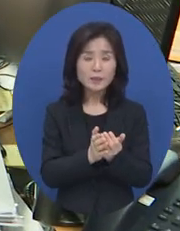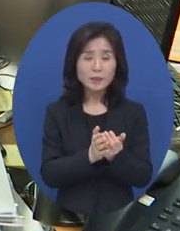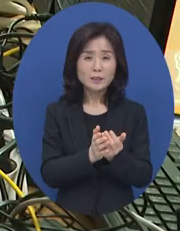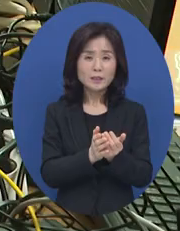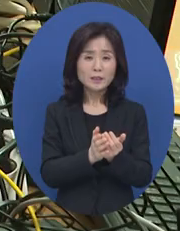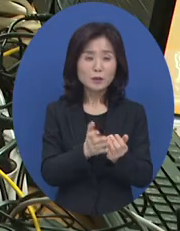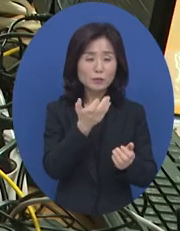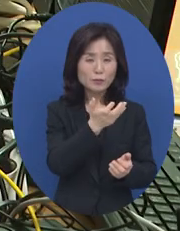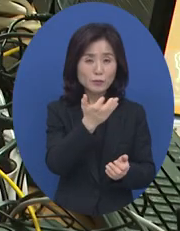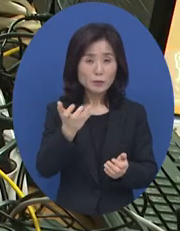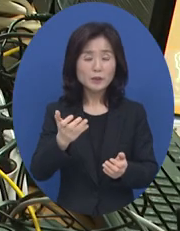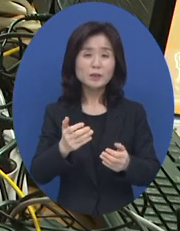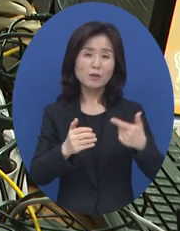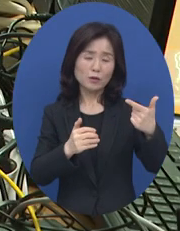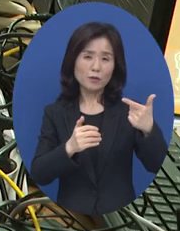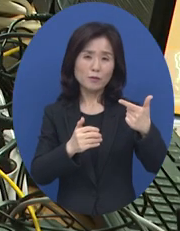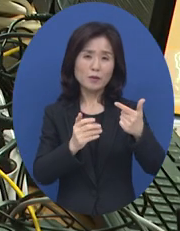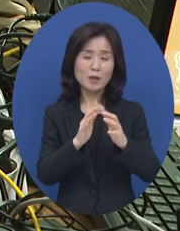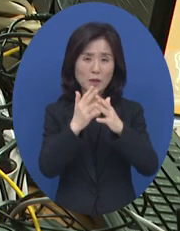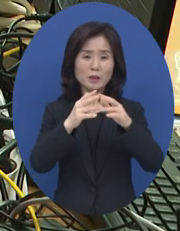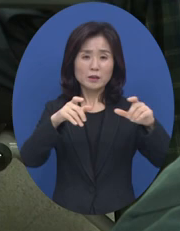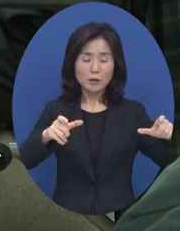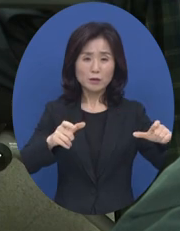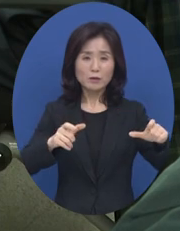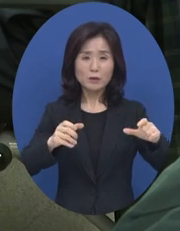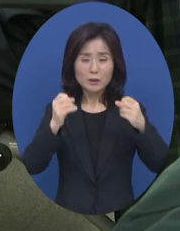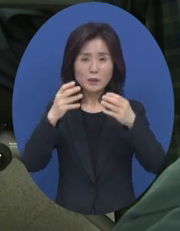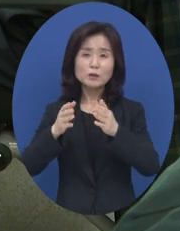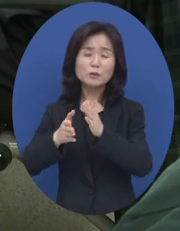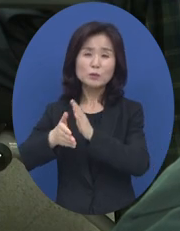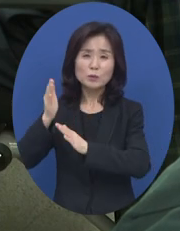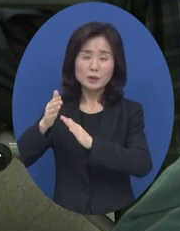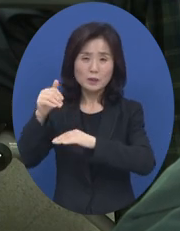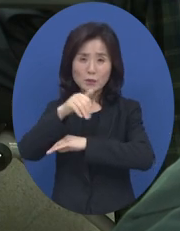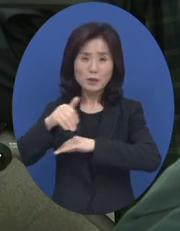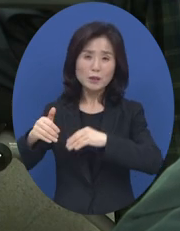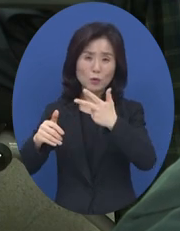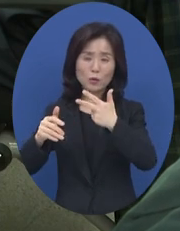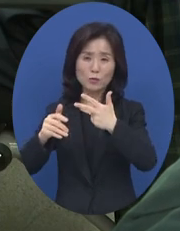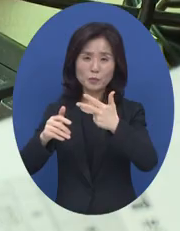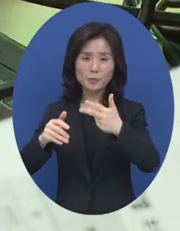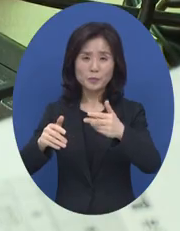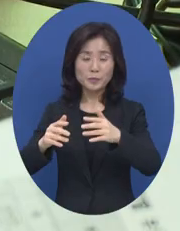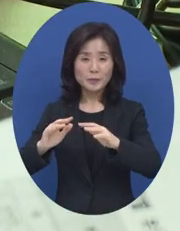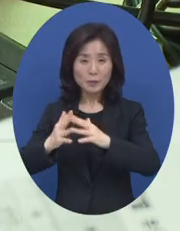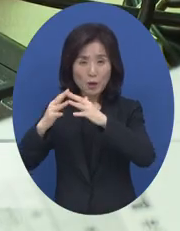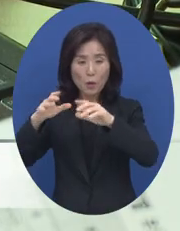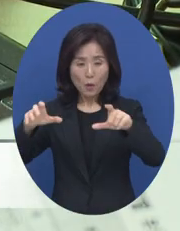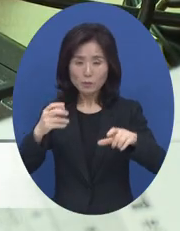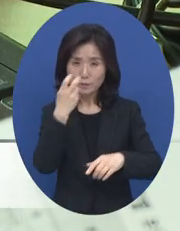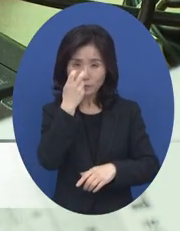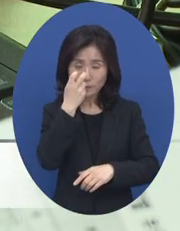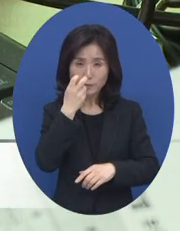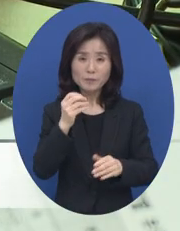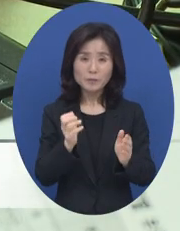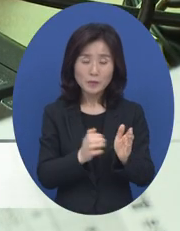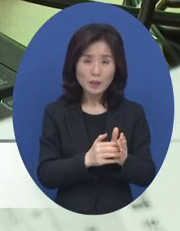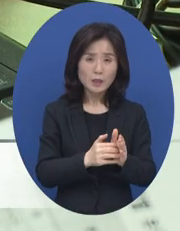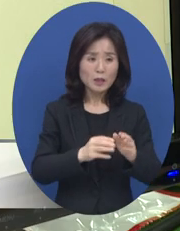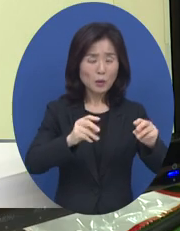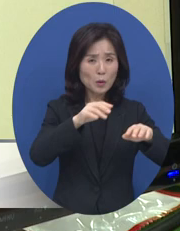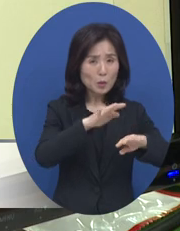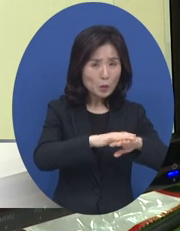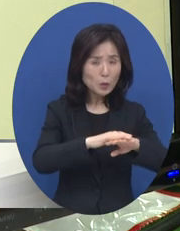6개 개발지구 와 상기 신도시가 예정된 7개 개발 죽을 대상으로 감사를 cc 농협 경영이나 주말 체험 영농을